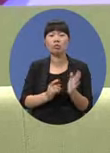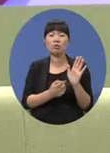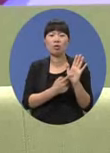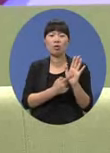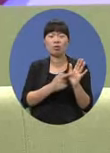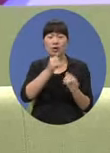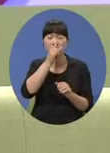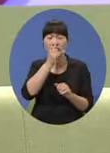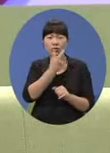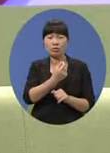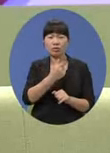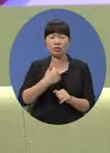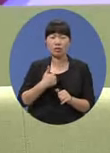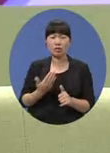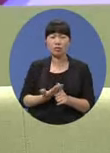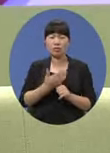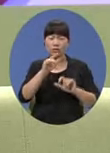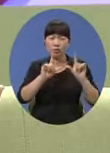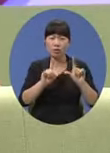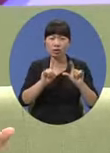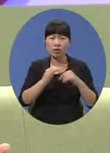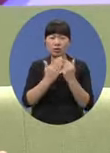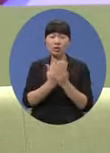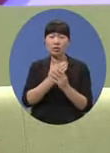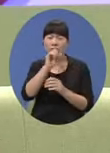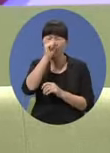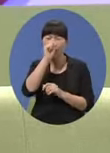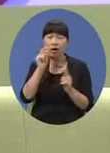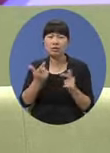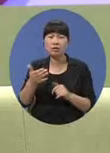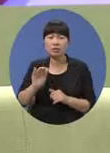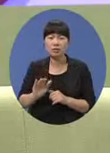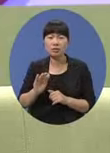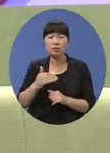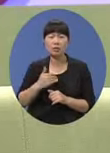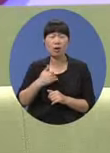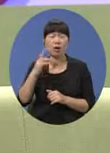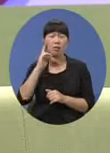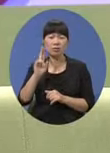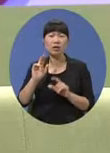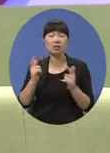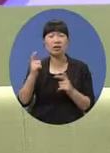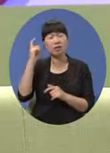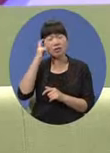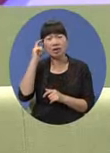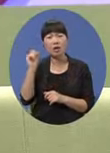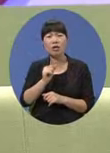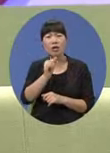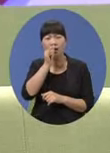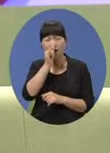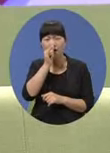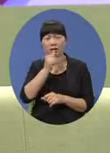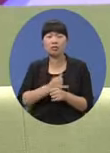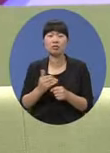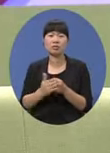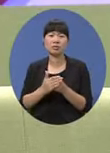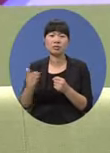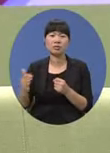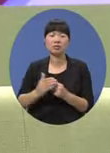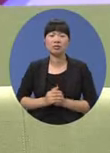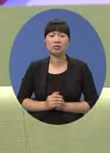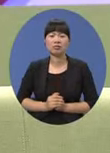이 제 양육 태도가 다 좋다는 건 아니지만, 전 그렇게 심한 편이 아니라고 저는 생각이 드니까,